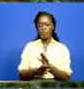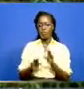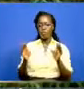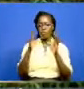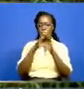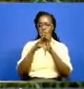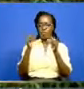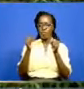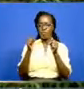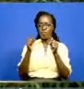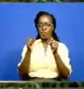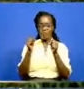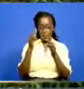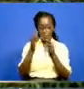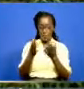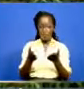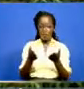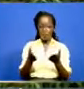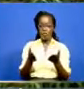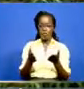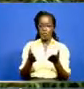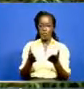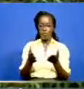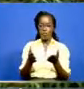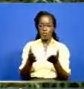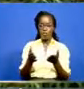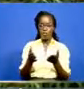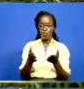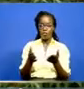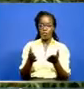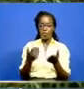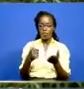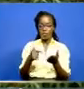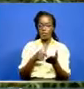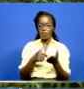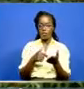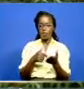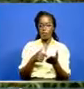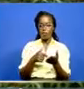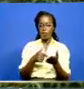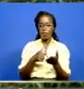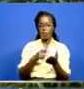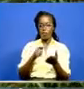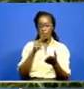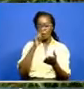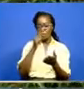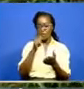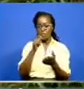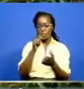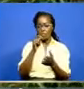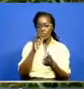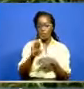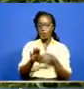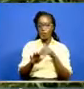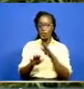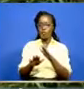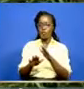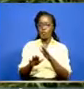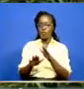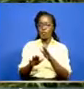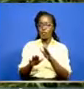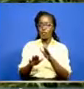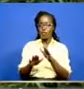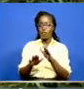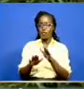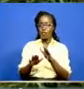rais kama angekuwepo, matamanio ya kwake ni kuona sisi kama nchi tunapiga hatua, sisi kama nchi tunakuwa ni wawakilishi wazuri.